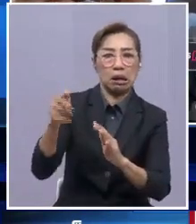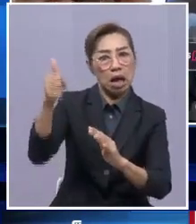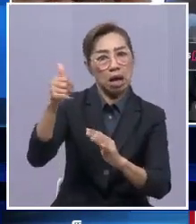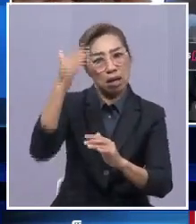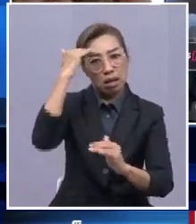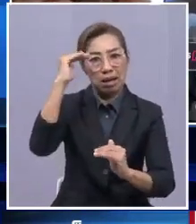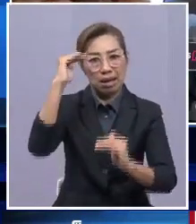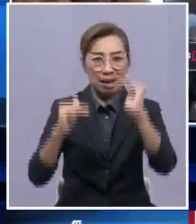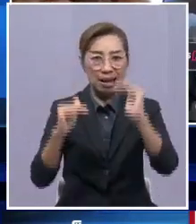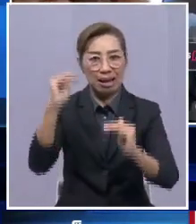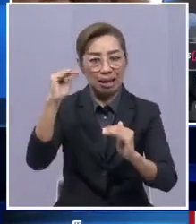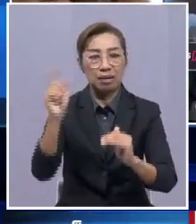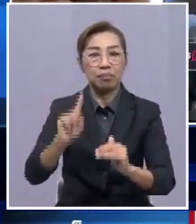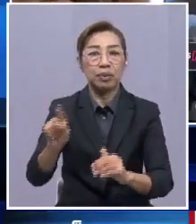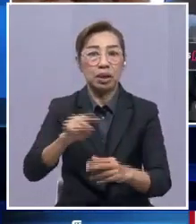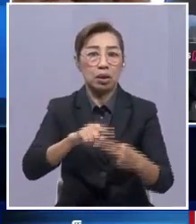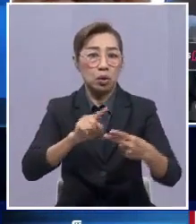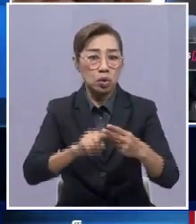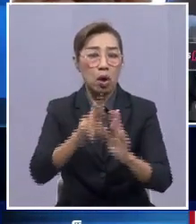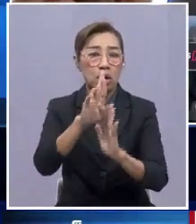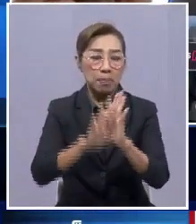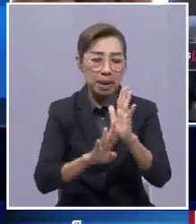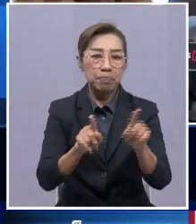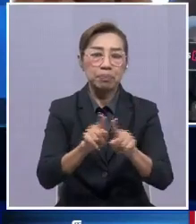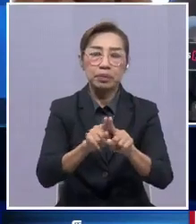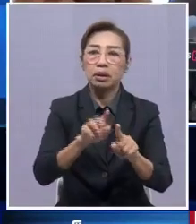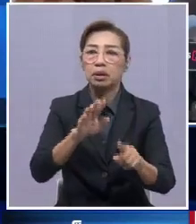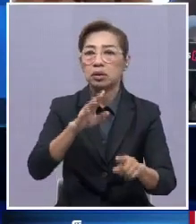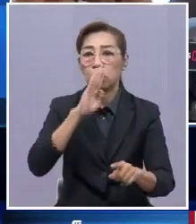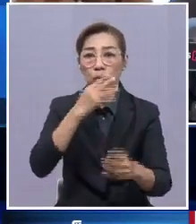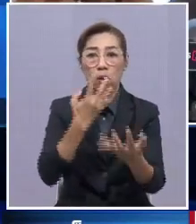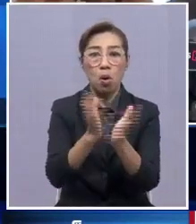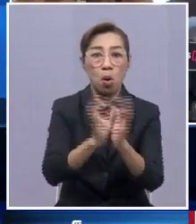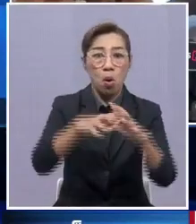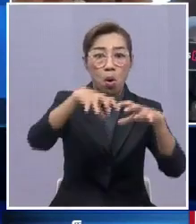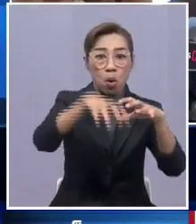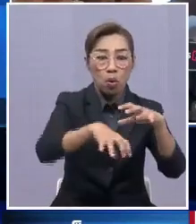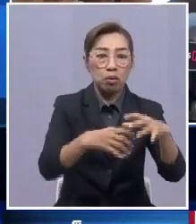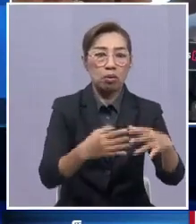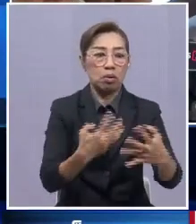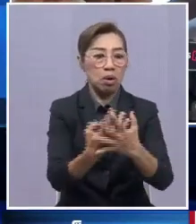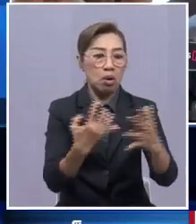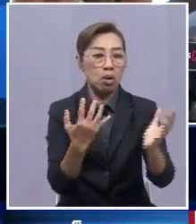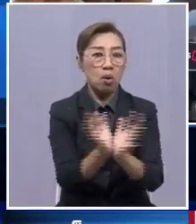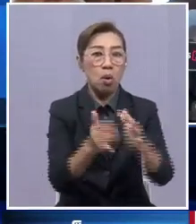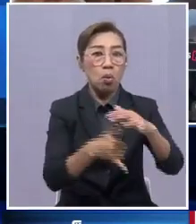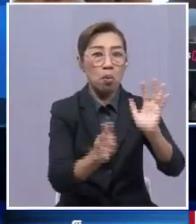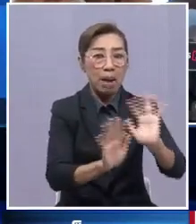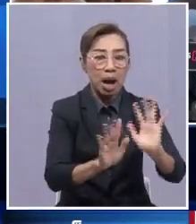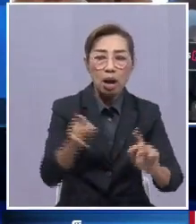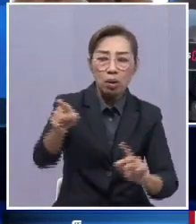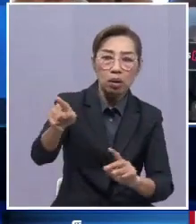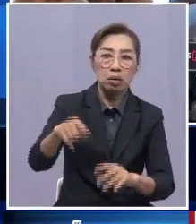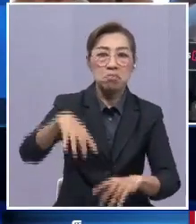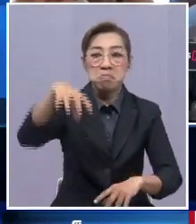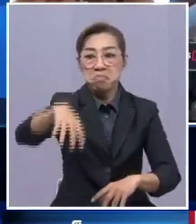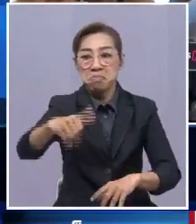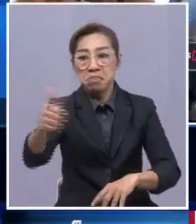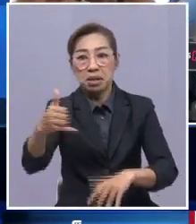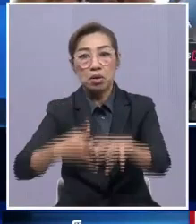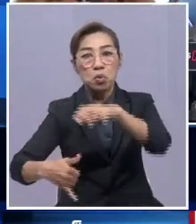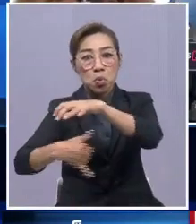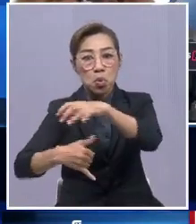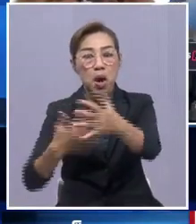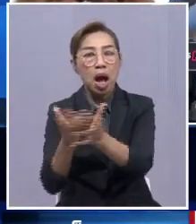จำคุณชัยธวัฒน์บอกจริงๆเป็นเรื่องที่ดีและควรจะทำมานานแล้วหลายประเทศที่พัฒนาแล้วมีการพัฒนากระบวนการพวกนี้